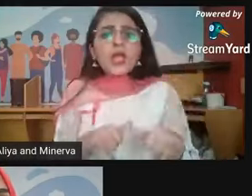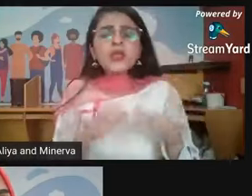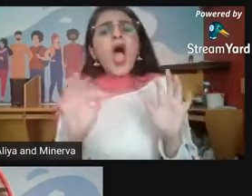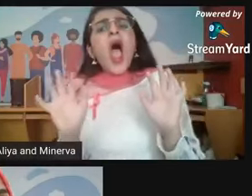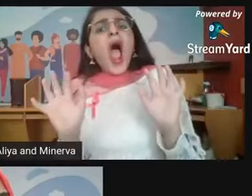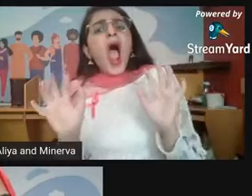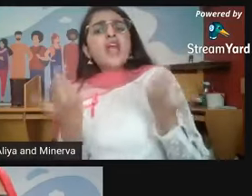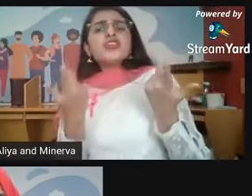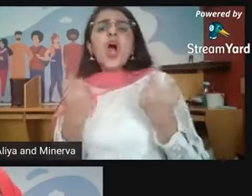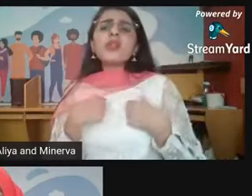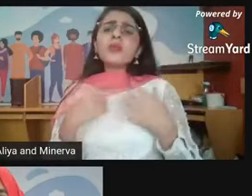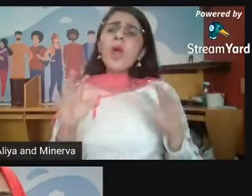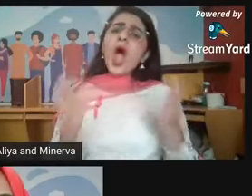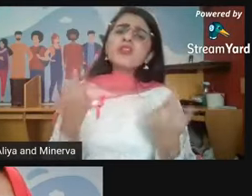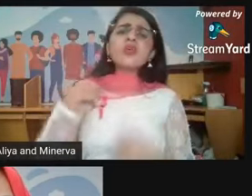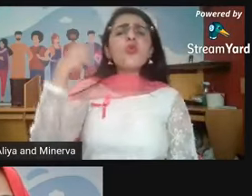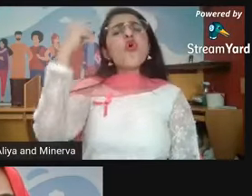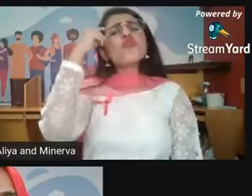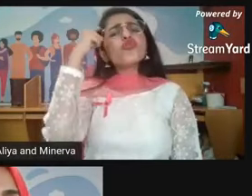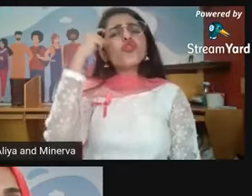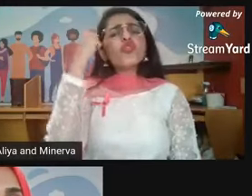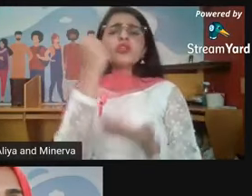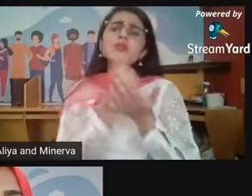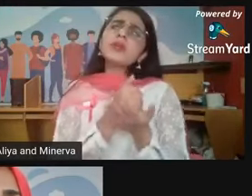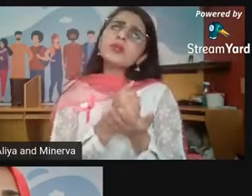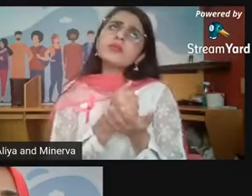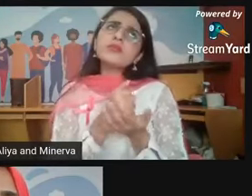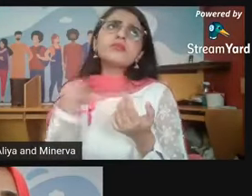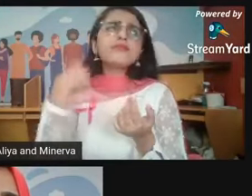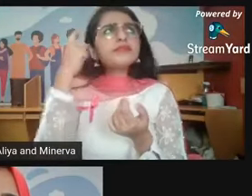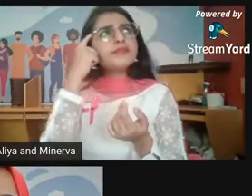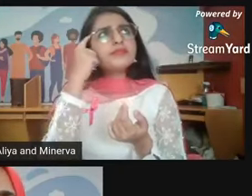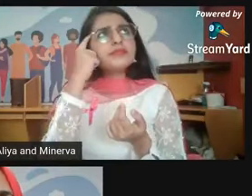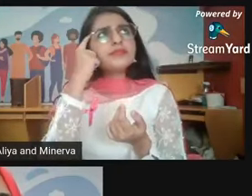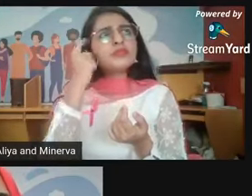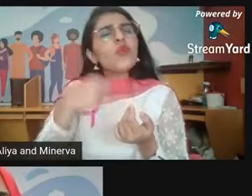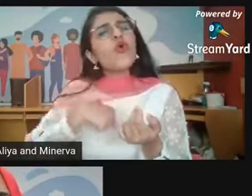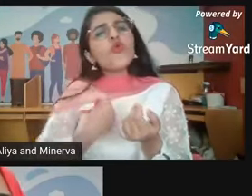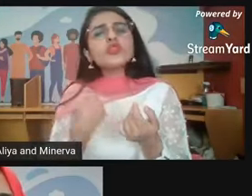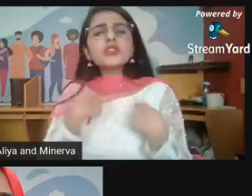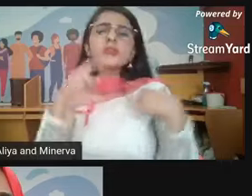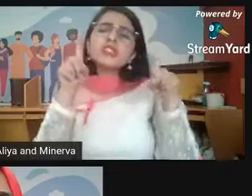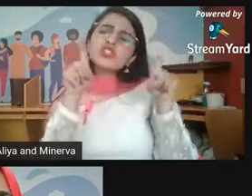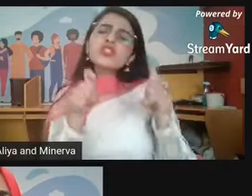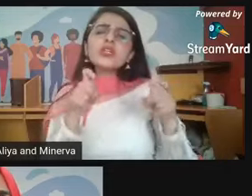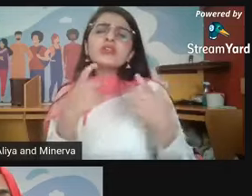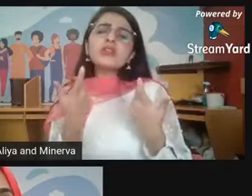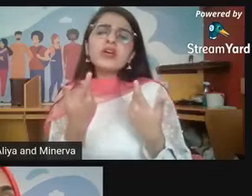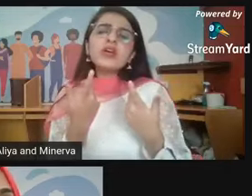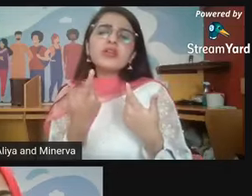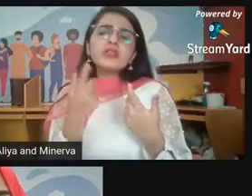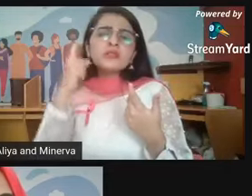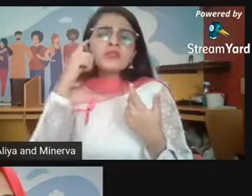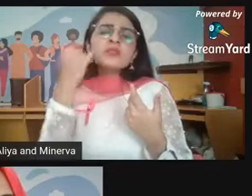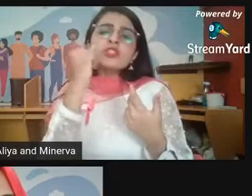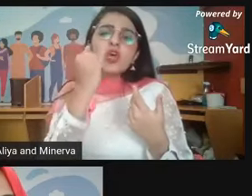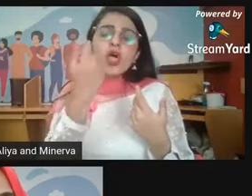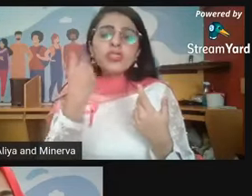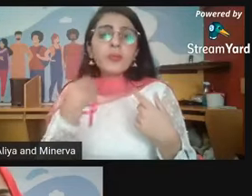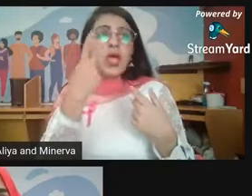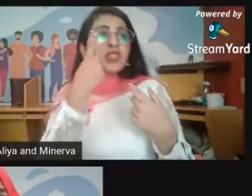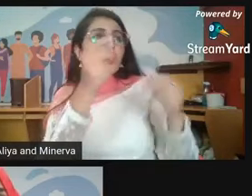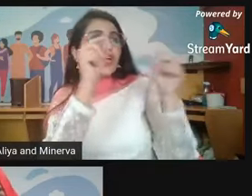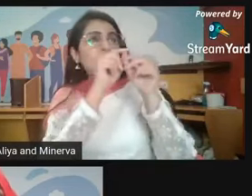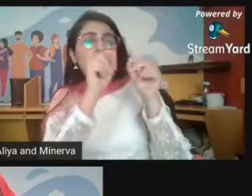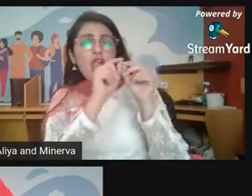just one fine day maine bas aise hi socha ki main jo hu check karti hu because कहीं पे किसी मॉर्निंग शो में आ रहा